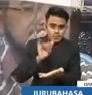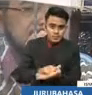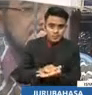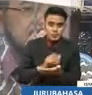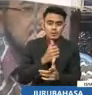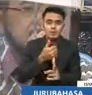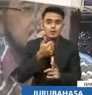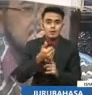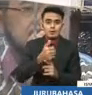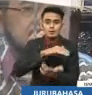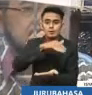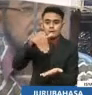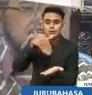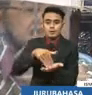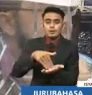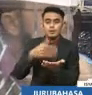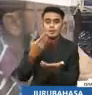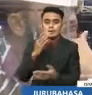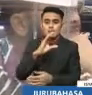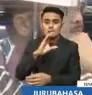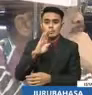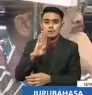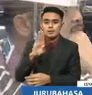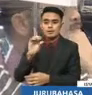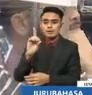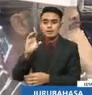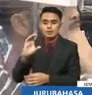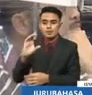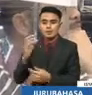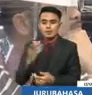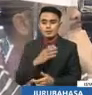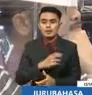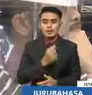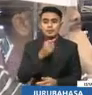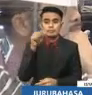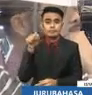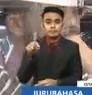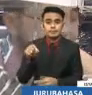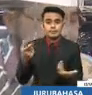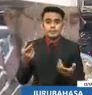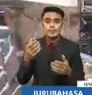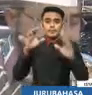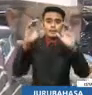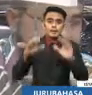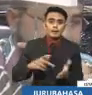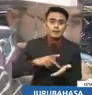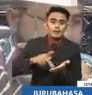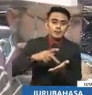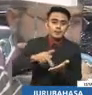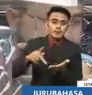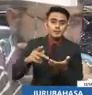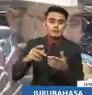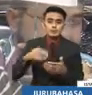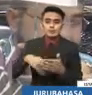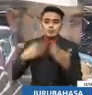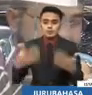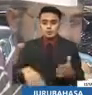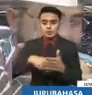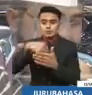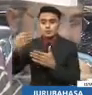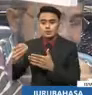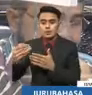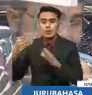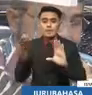atau Sentral Bank ditutup keren ccbc dan sini sinilah merupakan instrumen pembayaran digital yang dikeluarkan